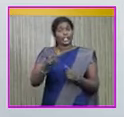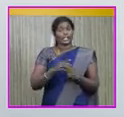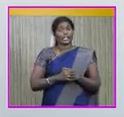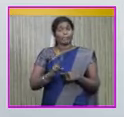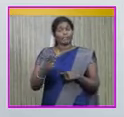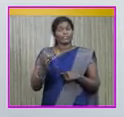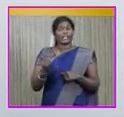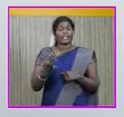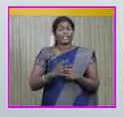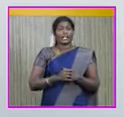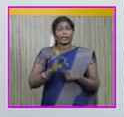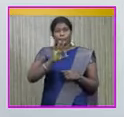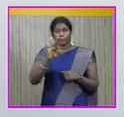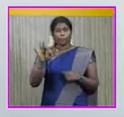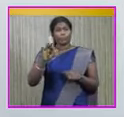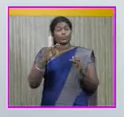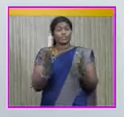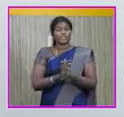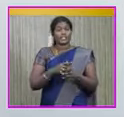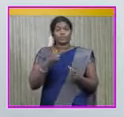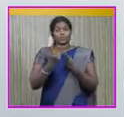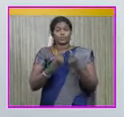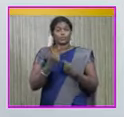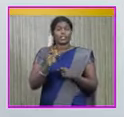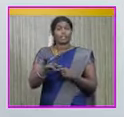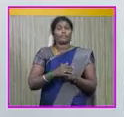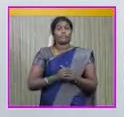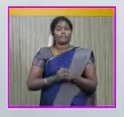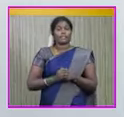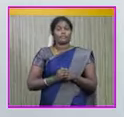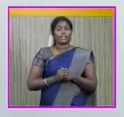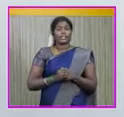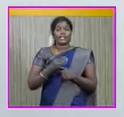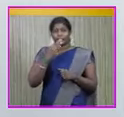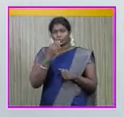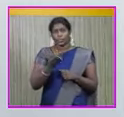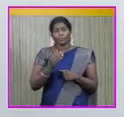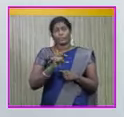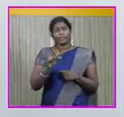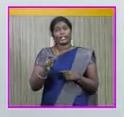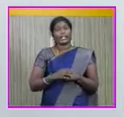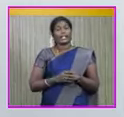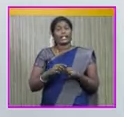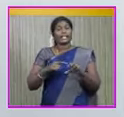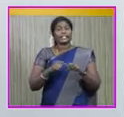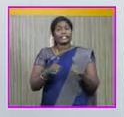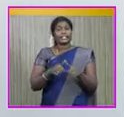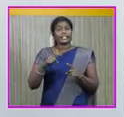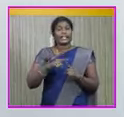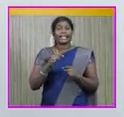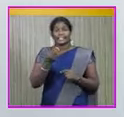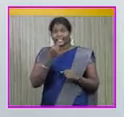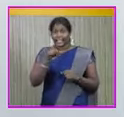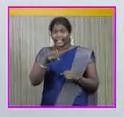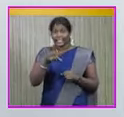அந்த மூன்று எழுத்துக்களையும் சேர்த்து உச்சரிக்க முடியும் அப்படின்னா ஈஸியாக உச்சரிக்கலாம். இஏடி ஈட் அப்படின்ற